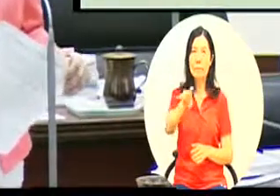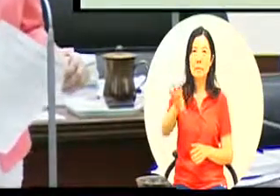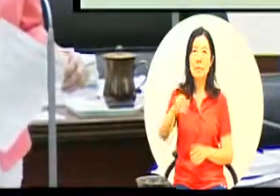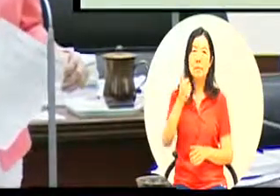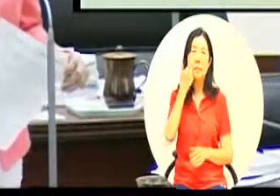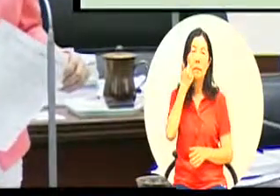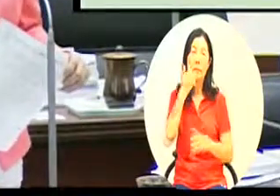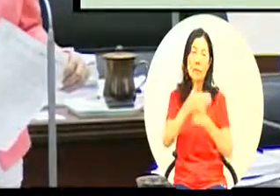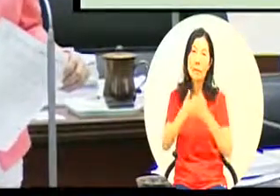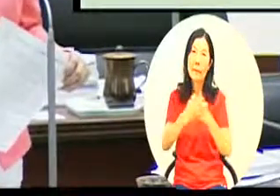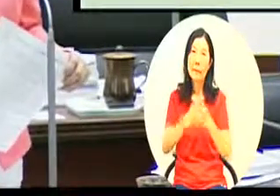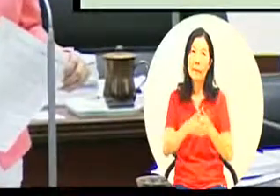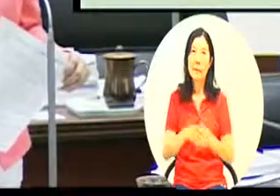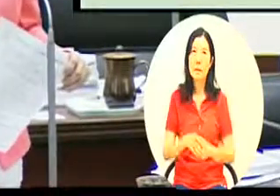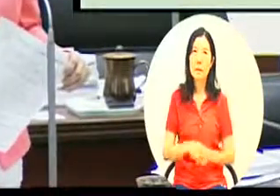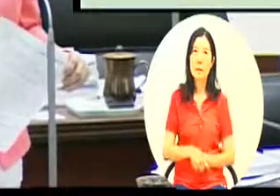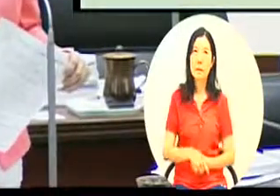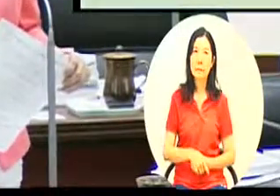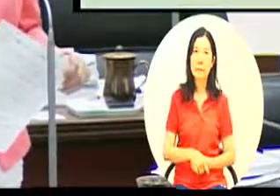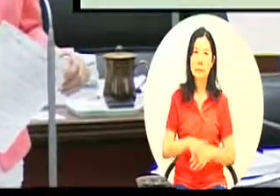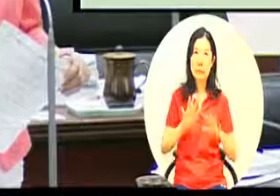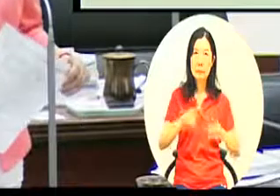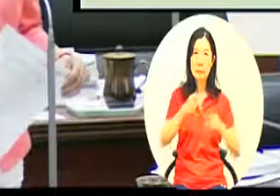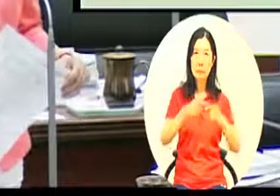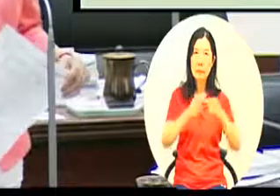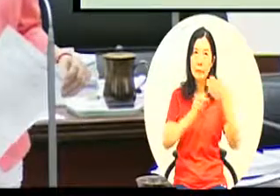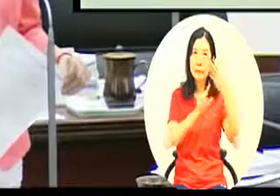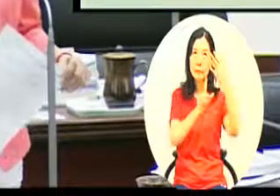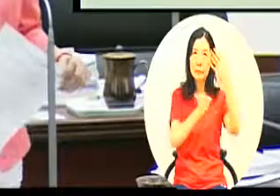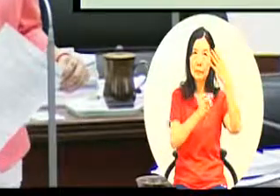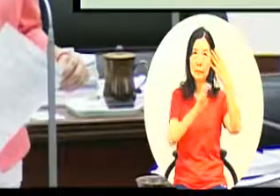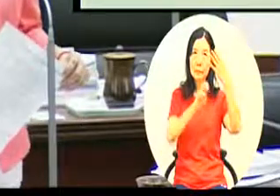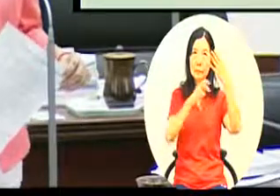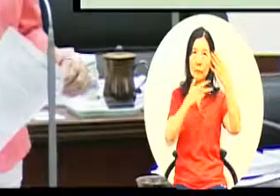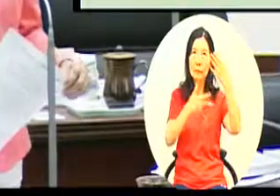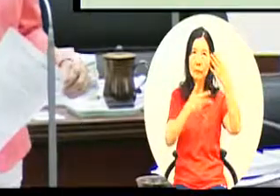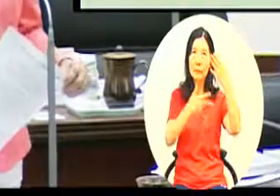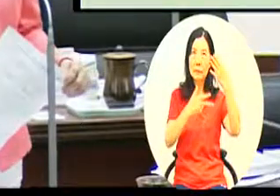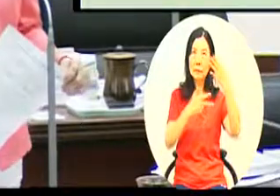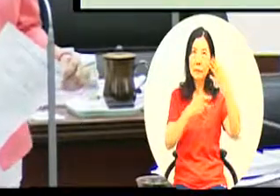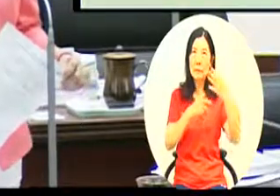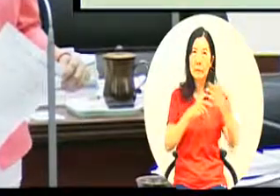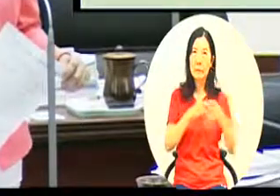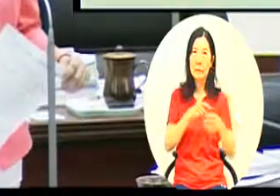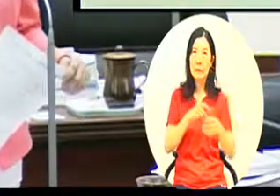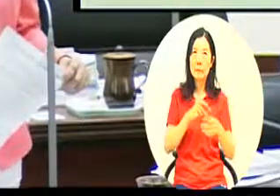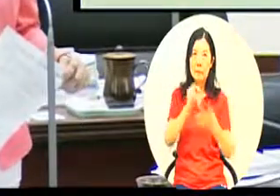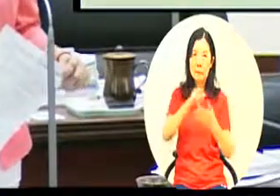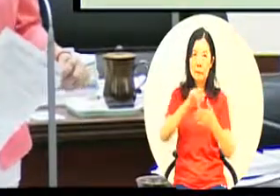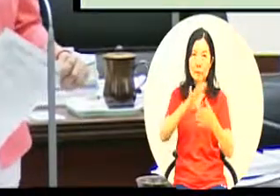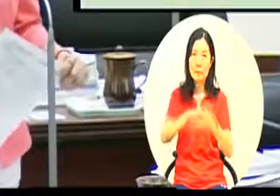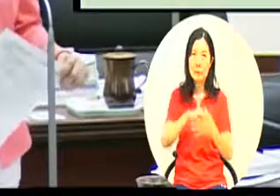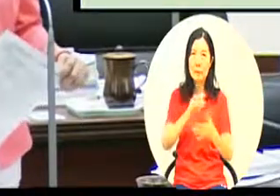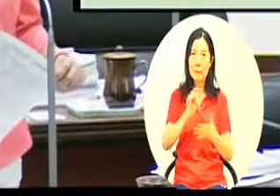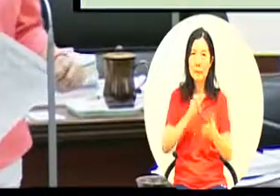护？在今年的4月27日，我们才女作家呢，她